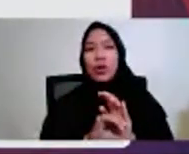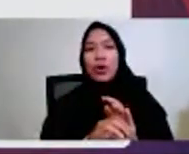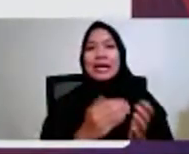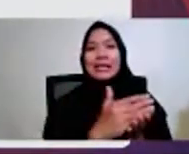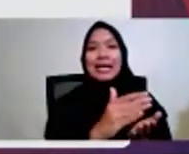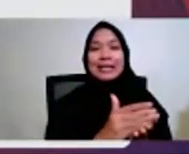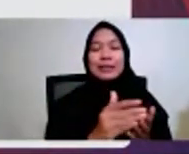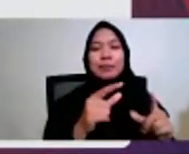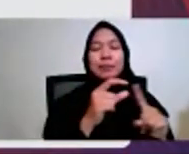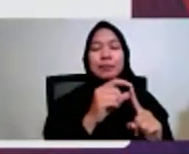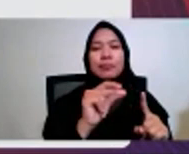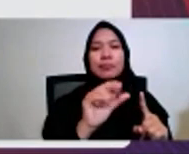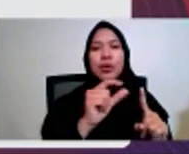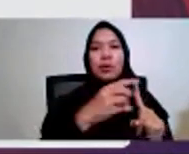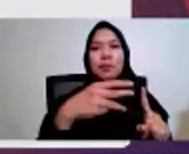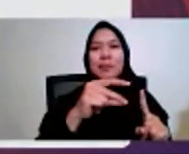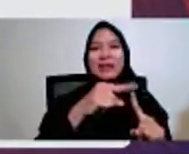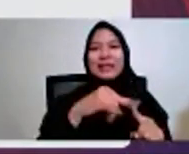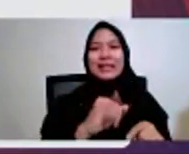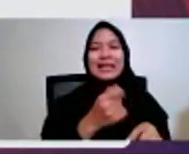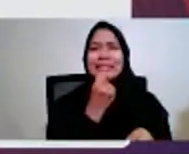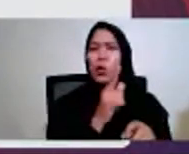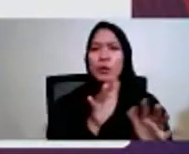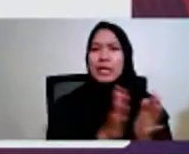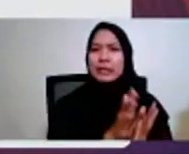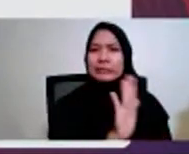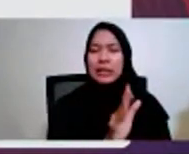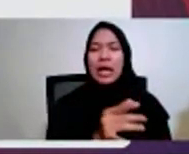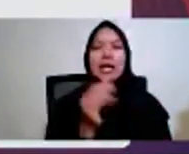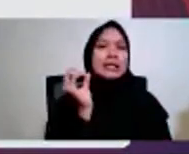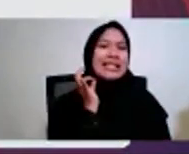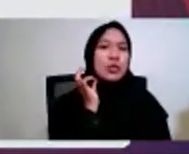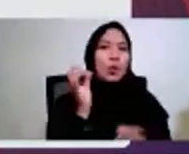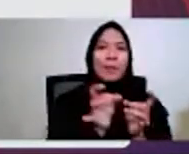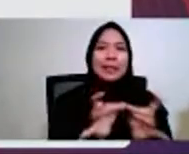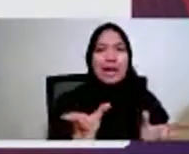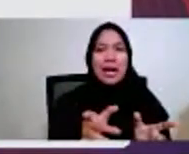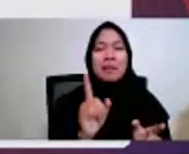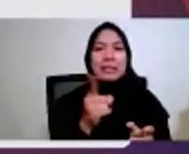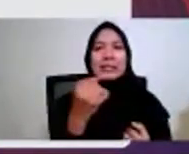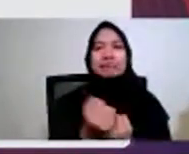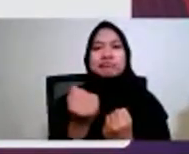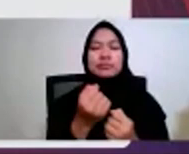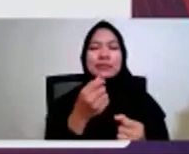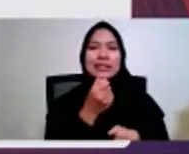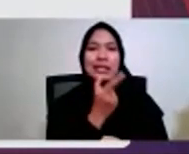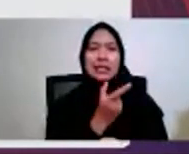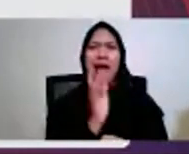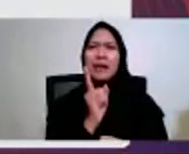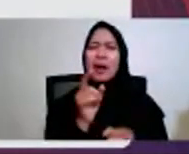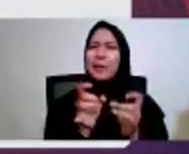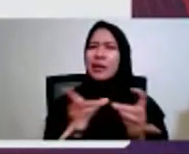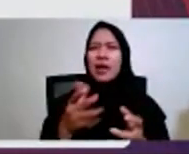properti yang Green sama yang non Green beda foto value rasionya lebih ro kepada Green ada bedanya kalau enggak jalan